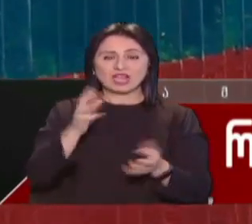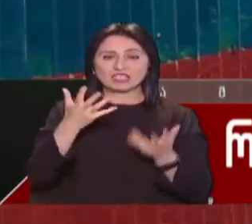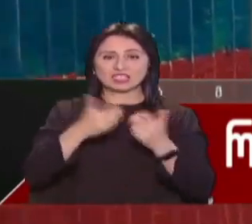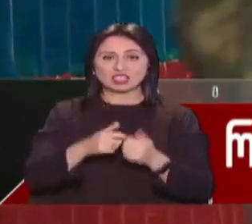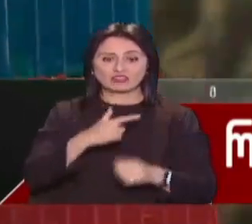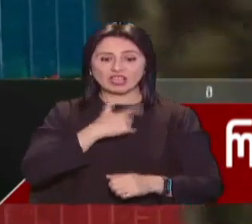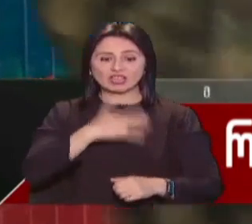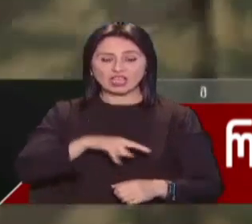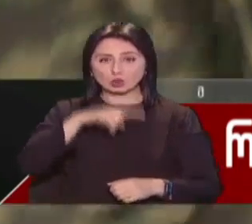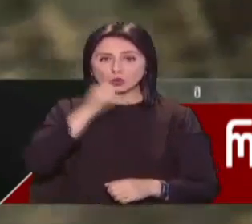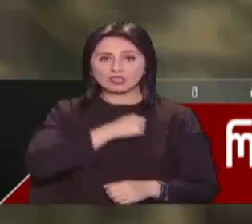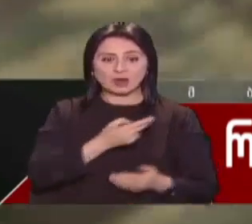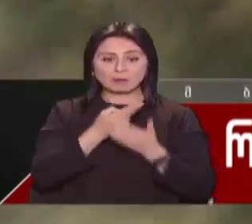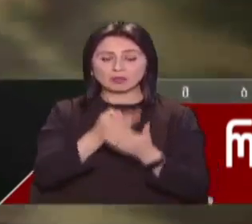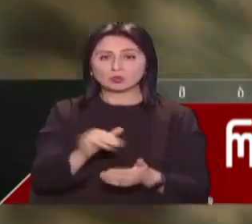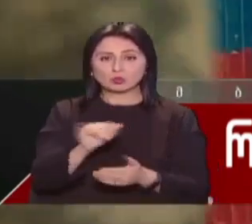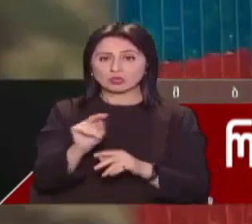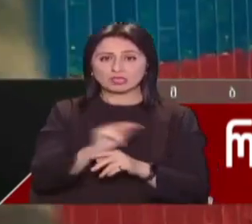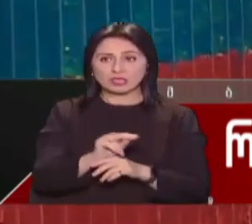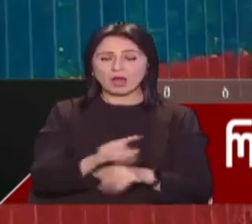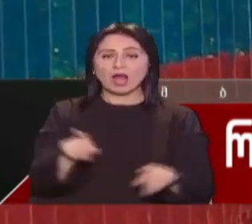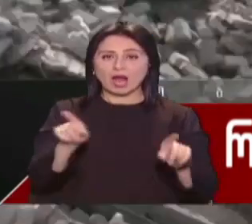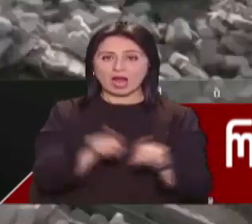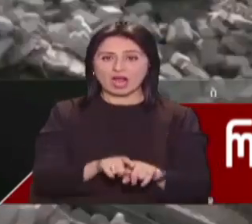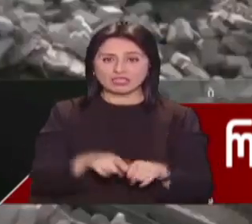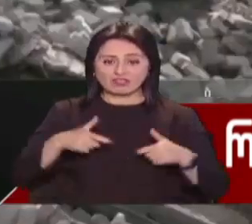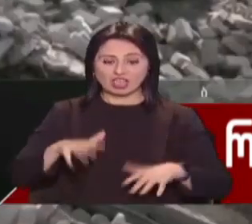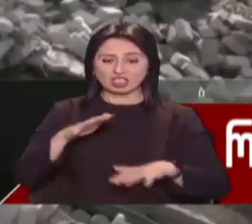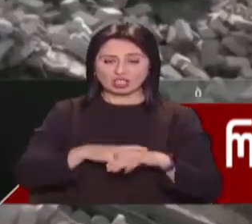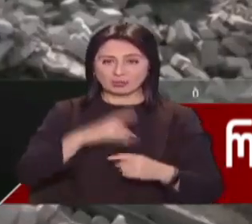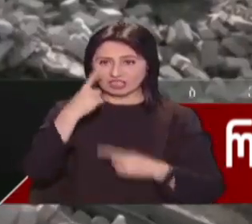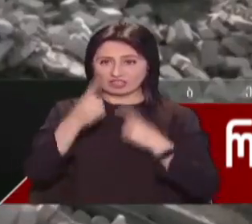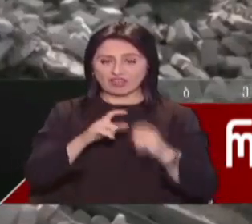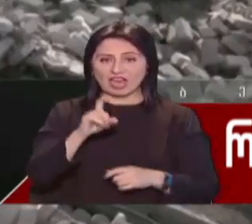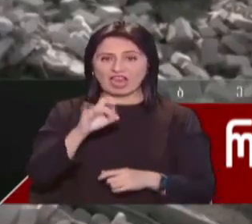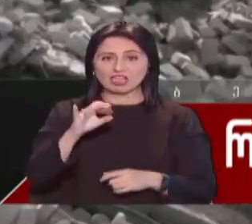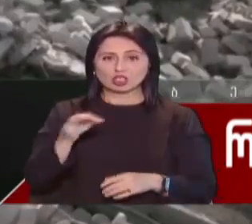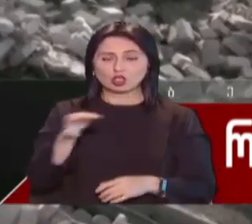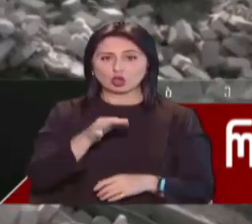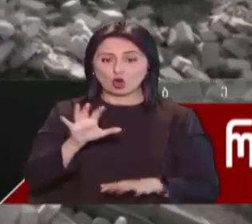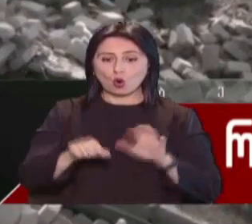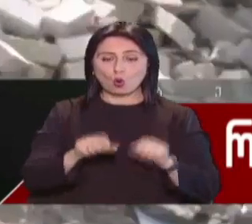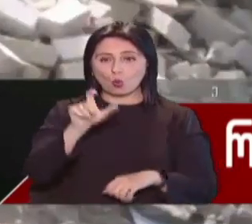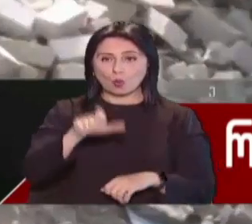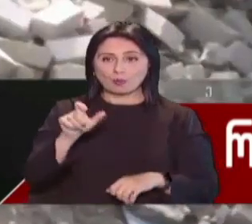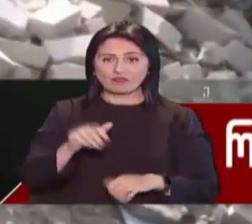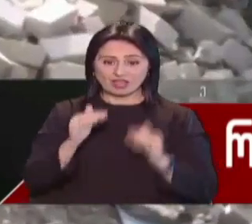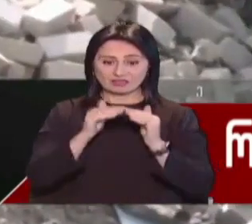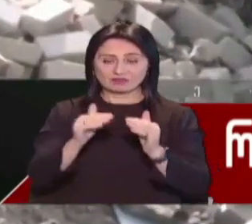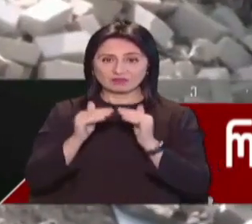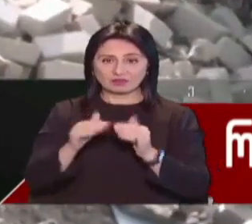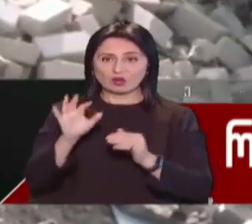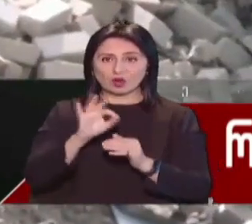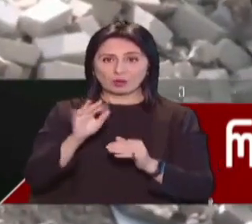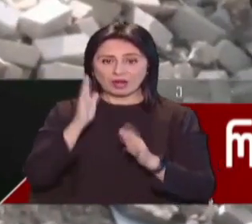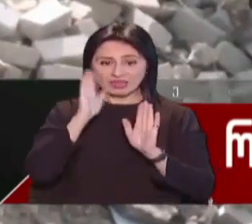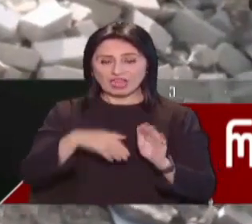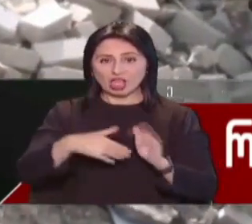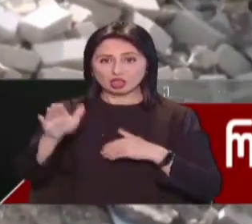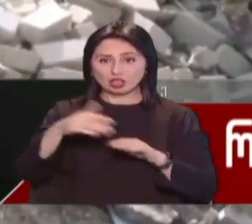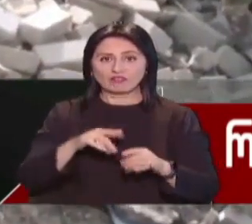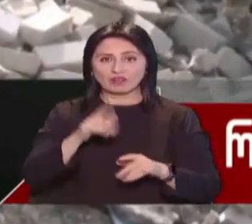But დაჭრილი რუსი სამხედროების სამკორდალოდ ასევე გენშტაბის ინფორმაციით ხერსონის ოლქში ოკუპანტები დასახლებული პუნქტების